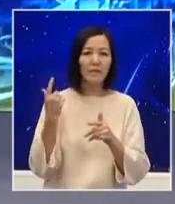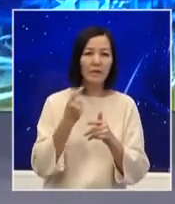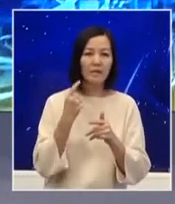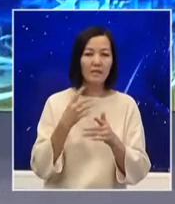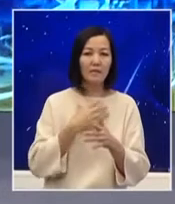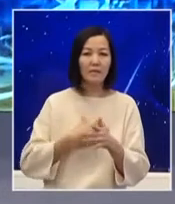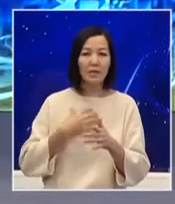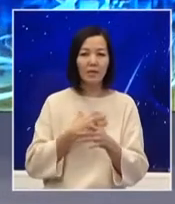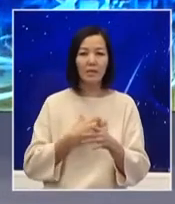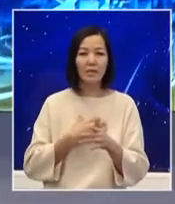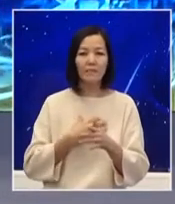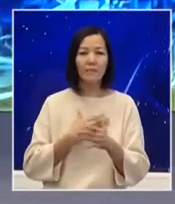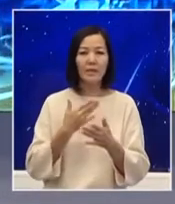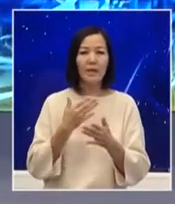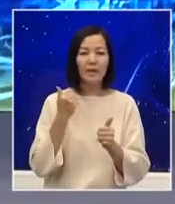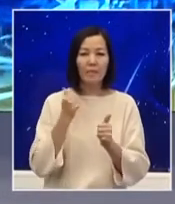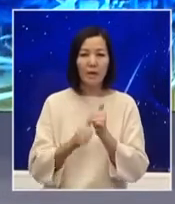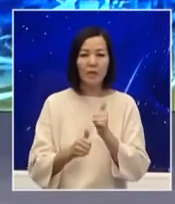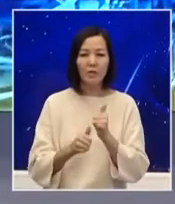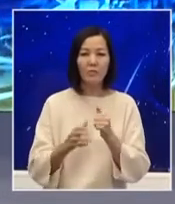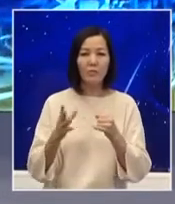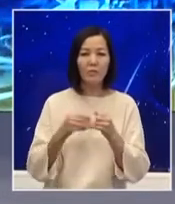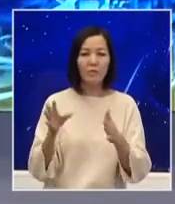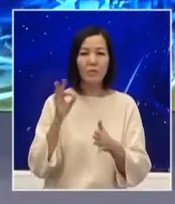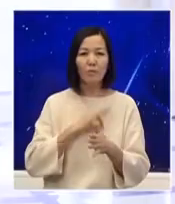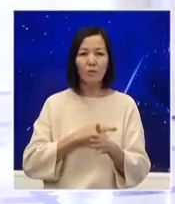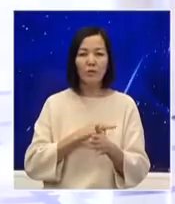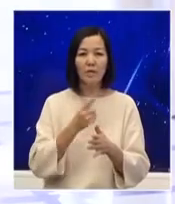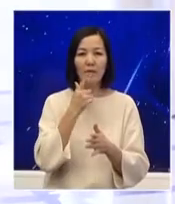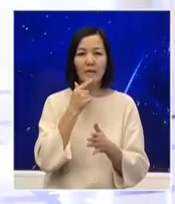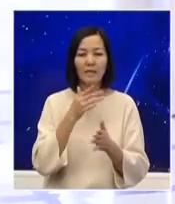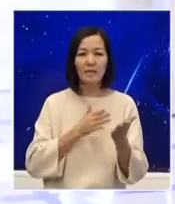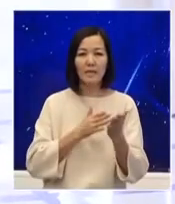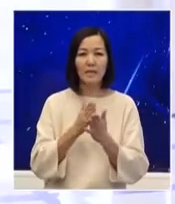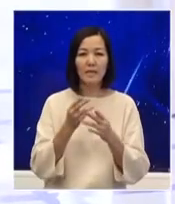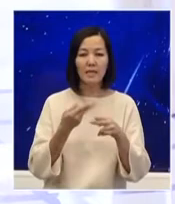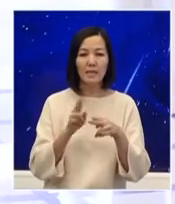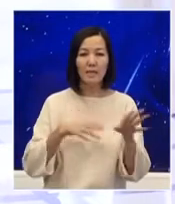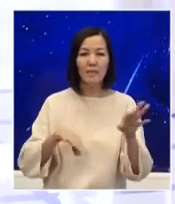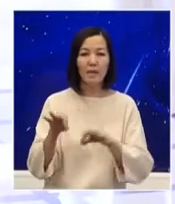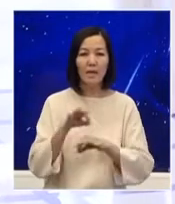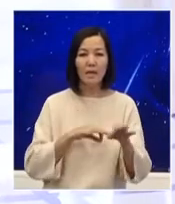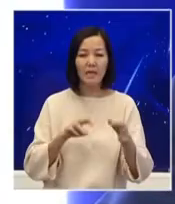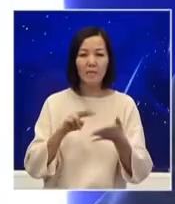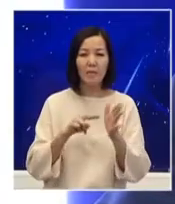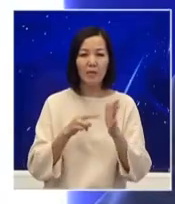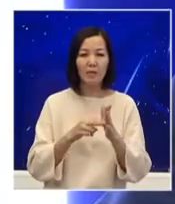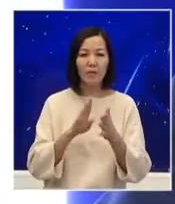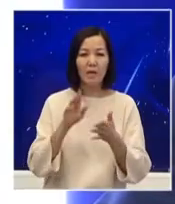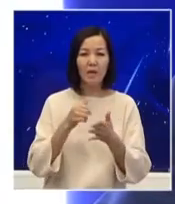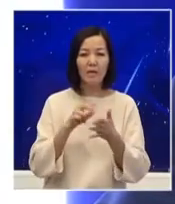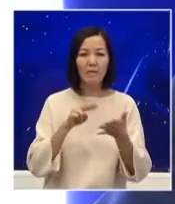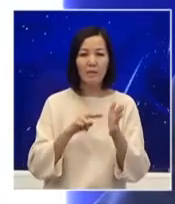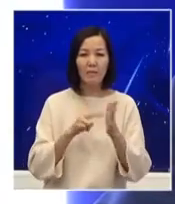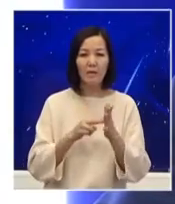значения. Есть в ней и данные по каждому землепользователю. Красной линией в ней отмечены проекты детальной планировки, генпланы населенных